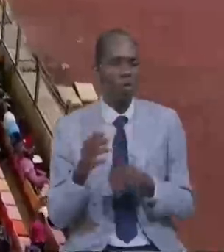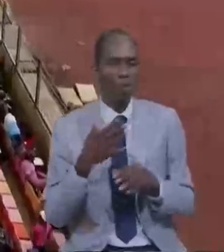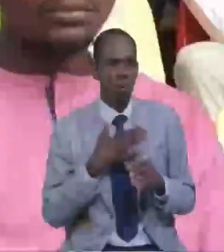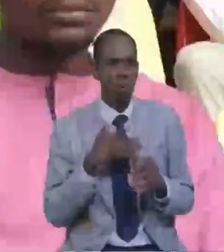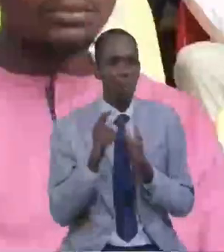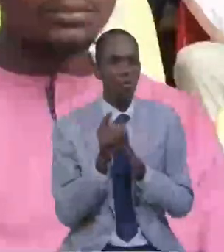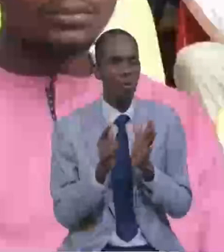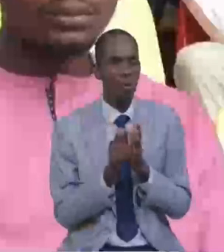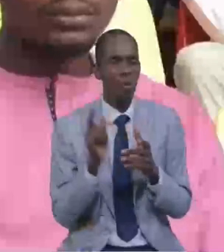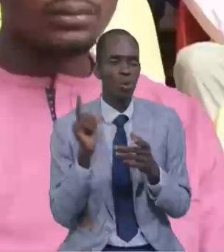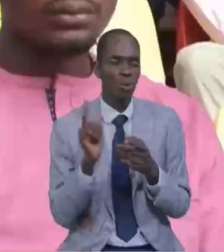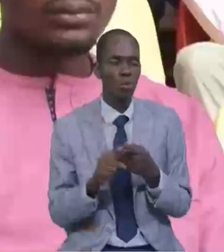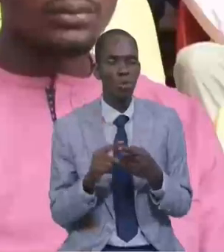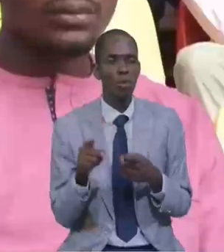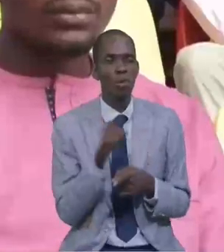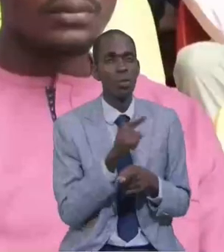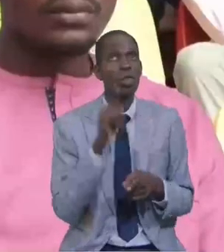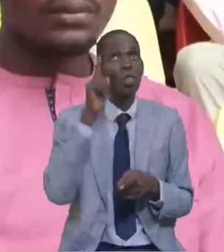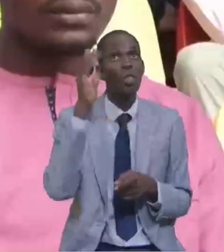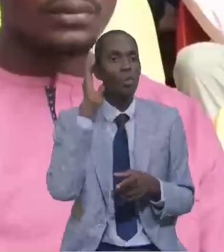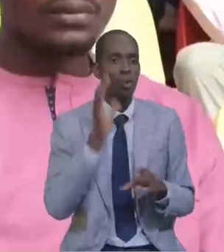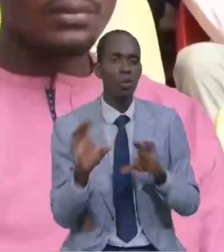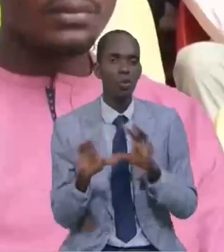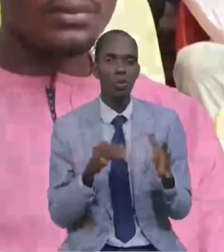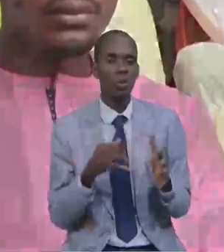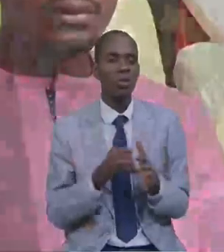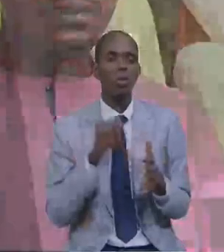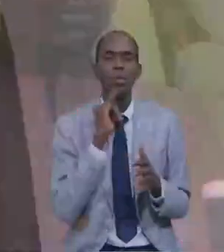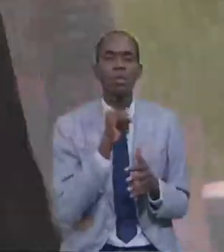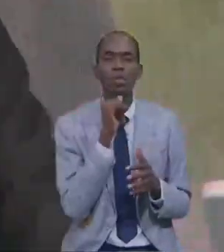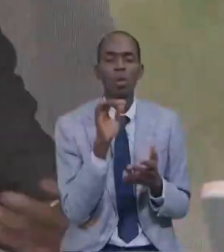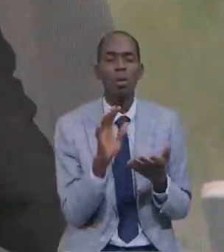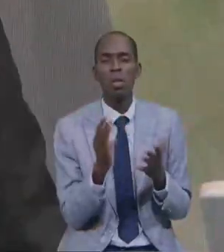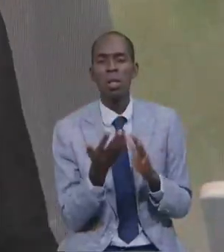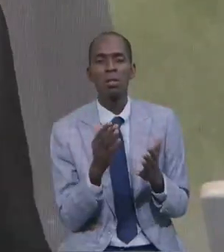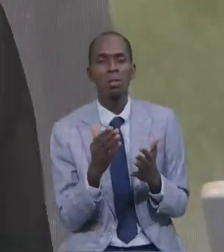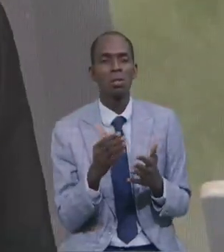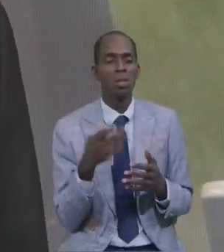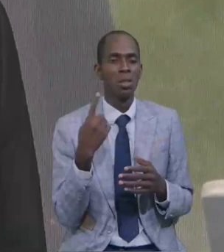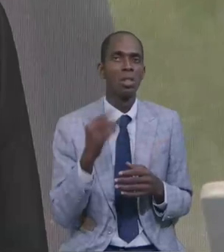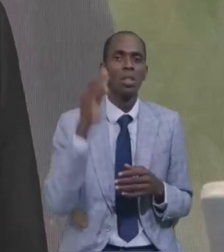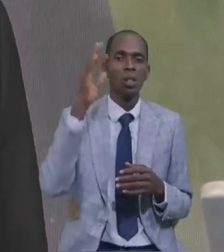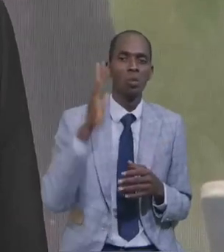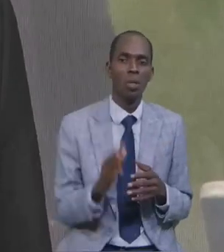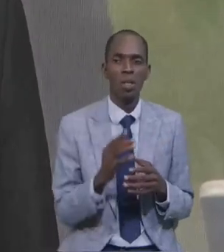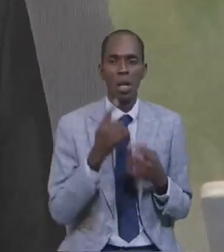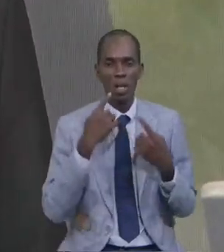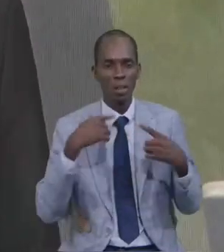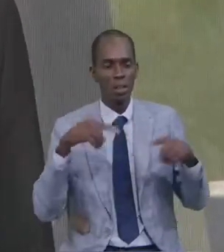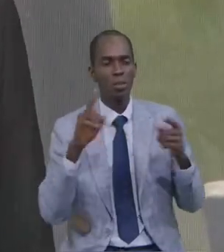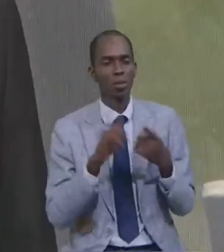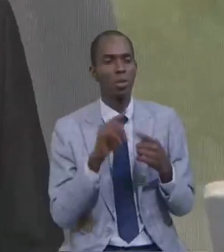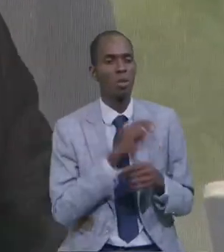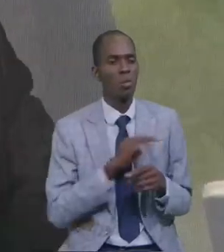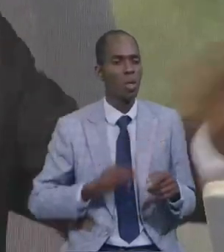Ce n'est pas que le pasteur dit à ses membres, comme des fois que je vais mettre l'accent dessus. Combien de fois je vais le dire?